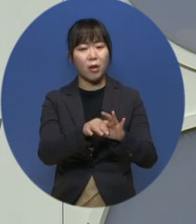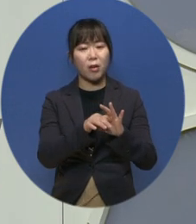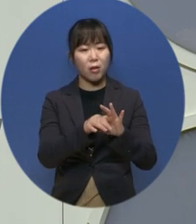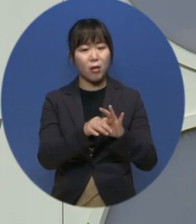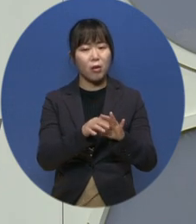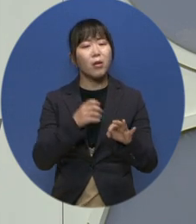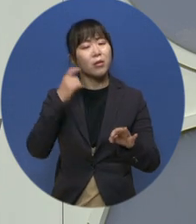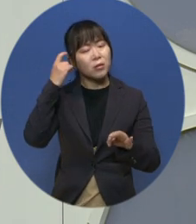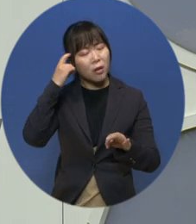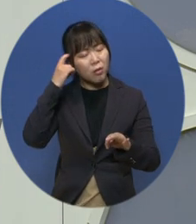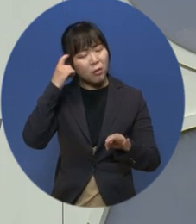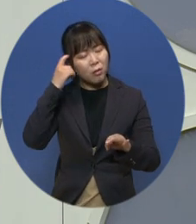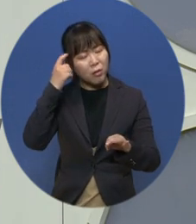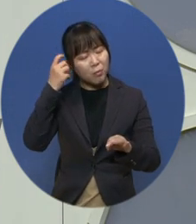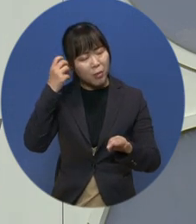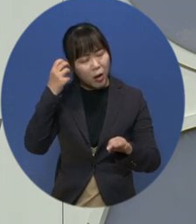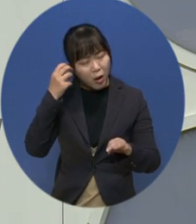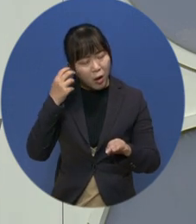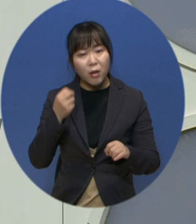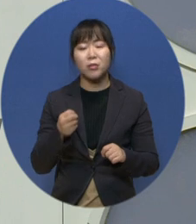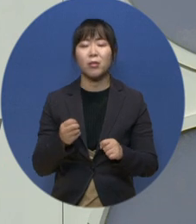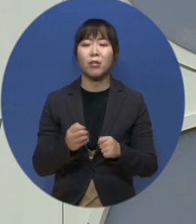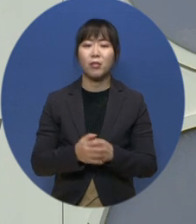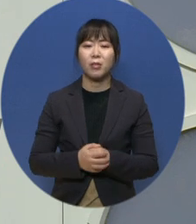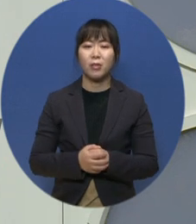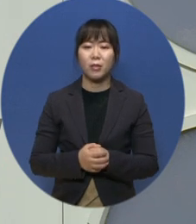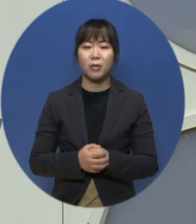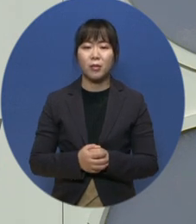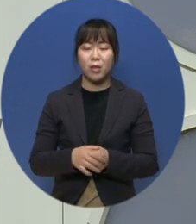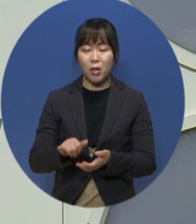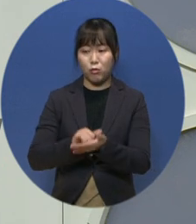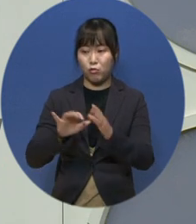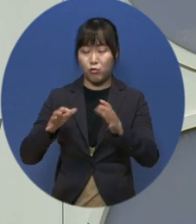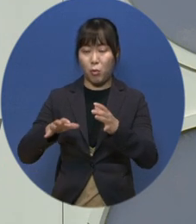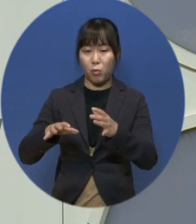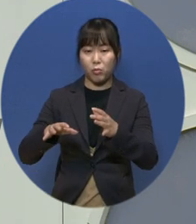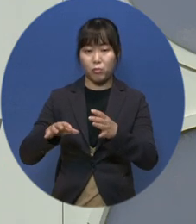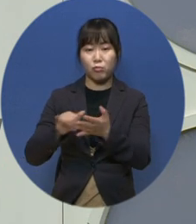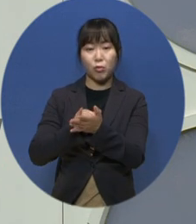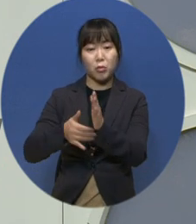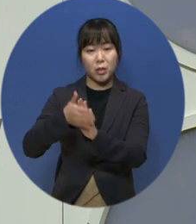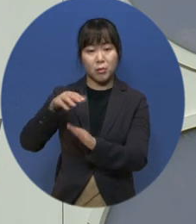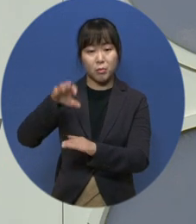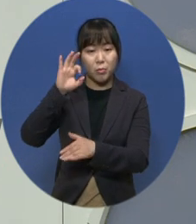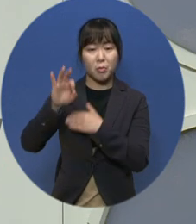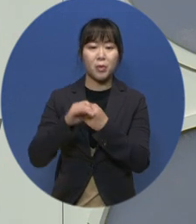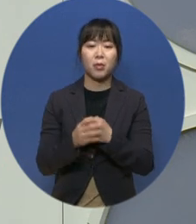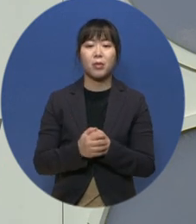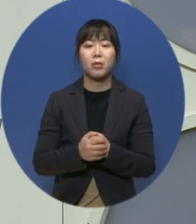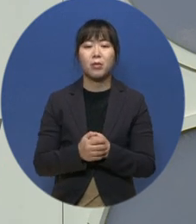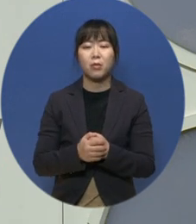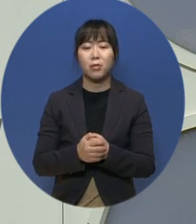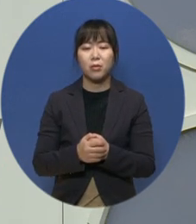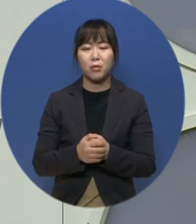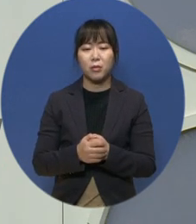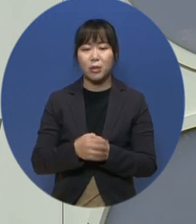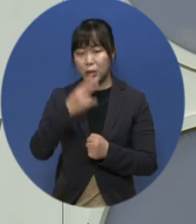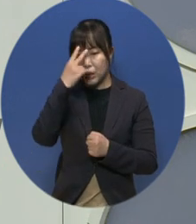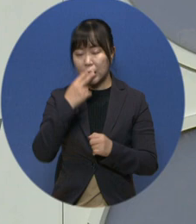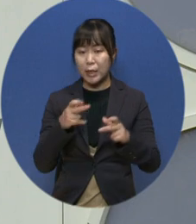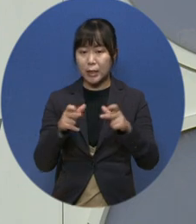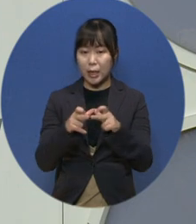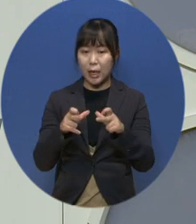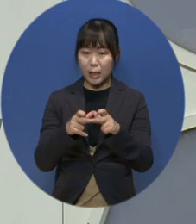그런 생각도 많이 하게 됐고요. 그래서 이제 뉴욕 같은 경우에는 Theater by Blind라는